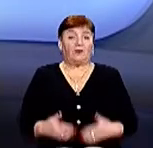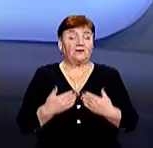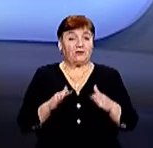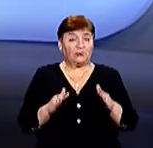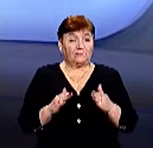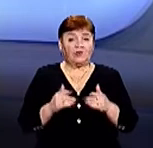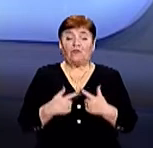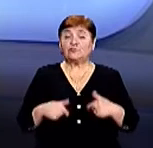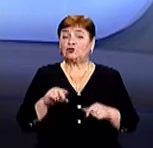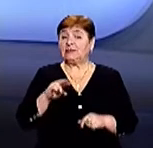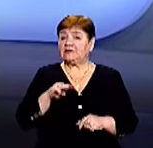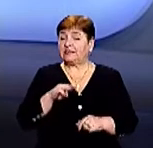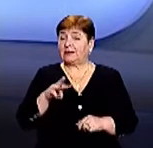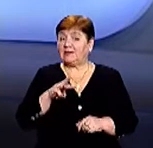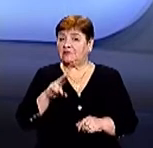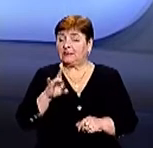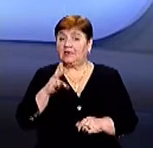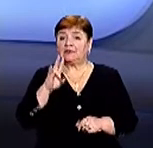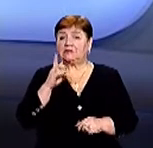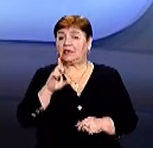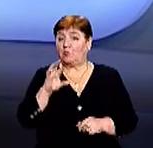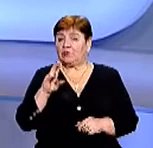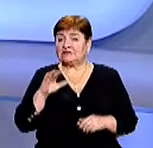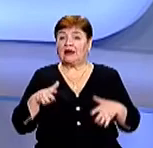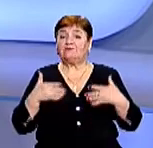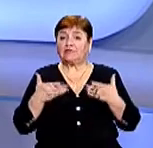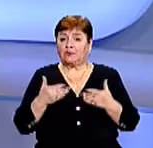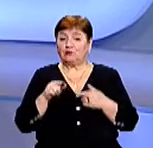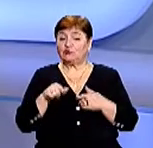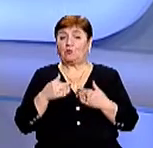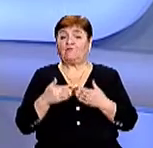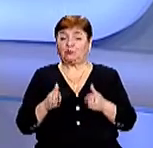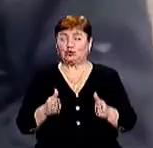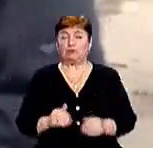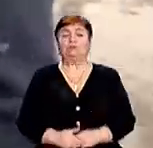В ефірі новини у студії Тетяна Мандель та Наталія Булаця. Вітаємо у цьому випуску.